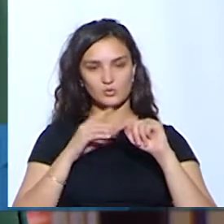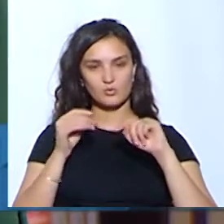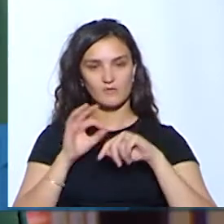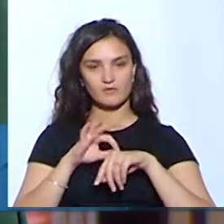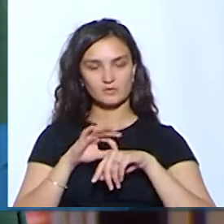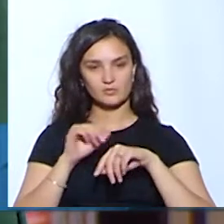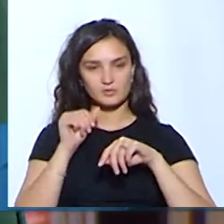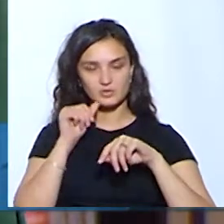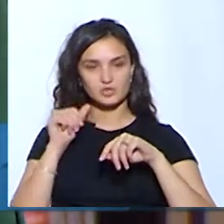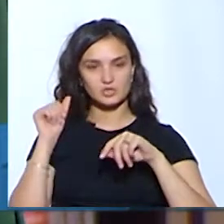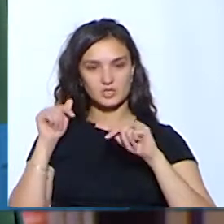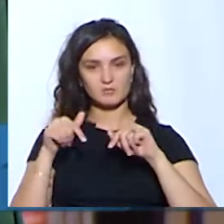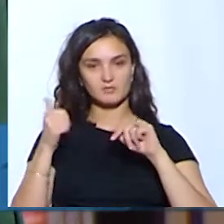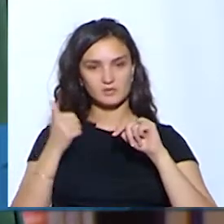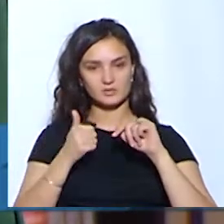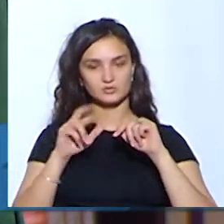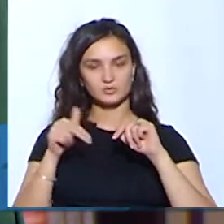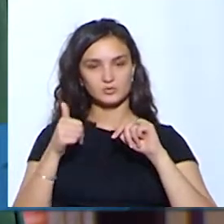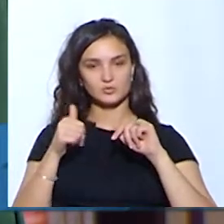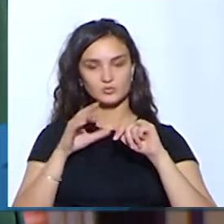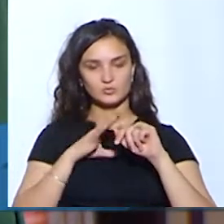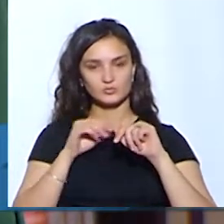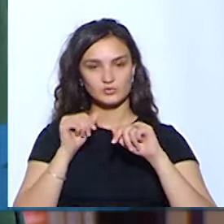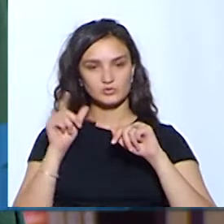ავადობა შარშან ამ კვირაში და როგორი იყო